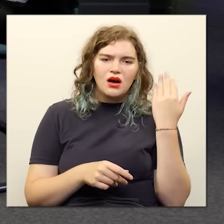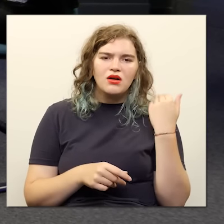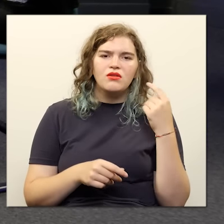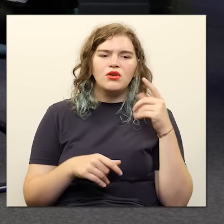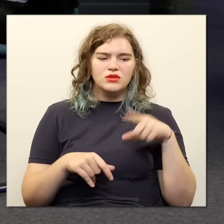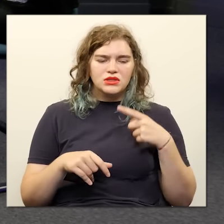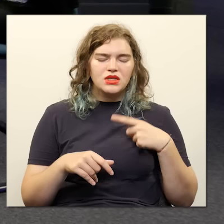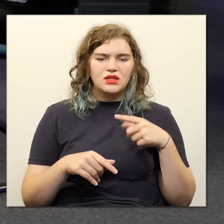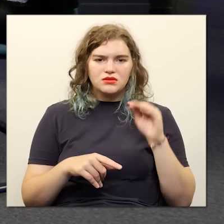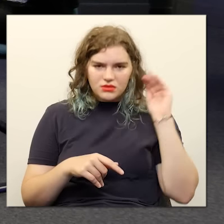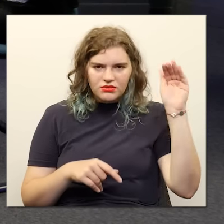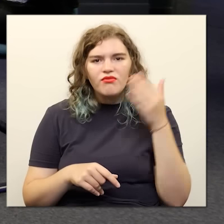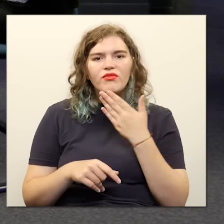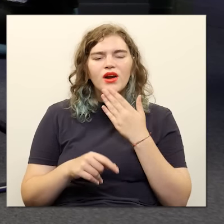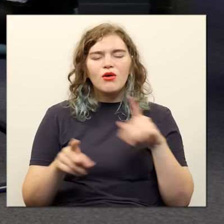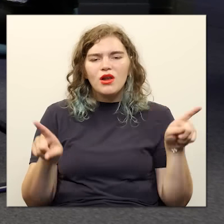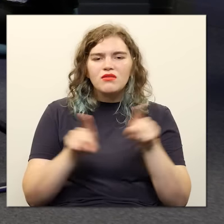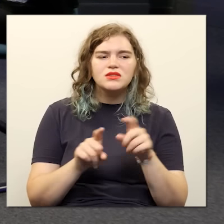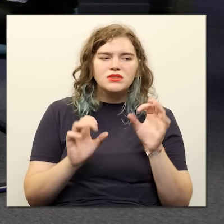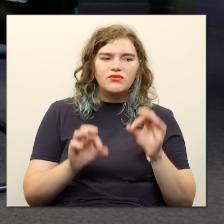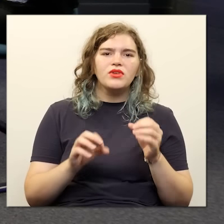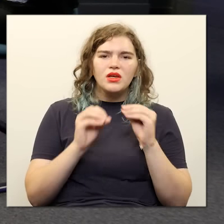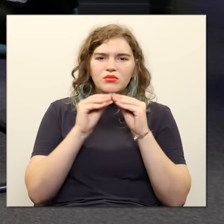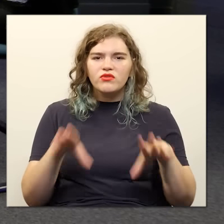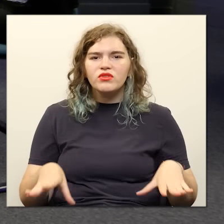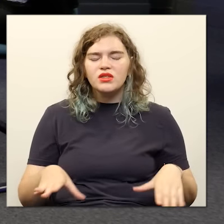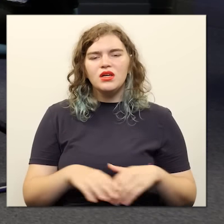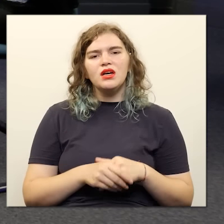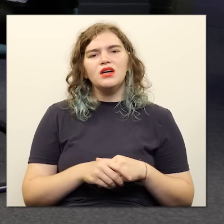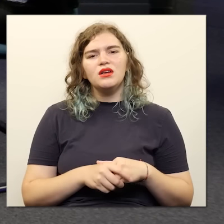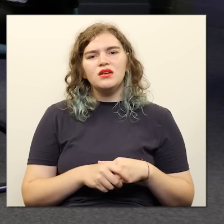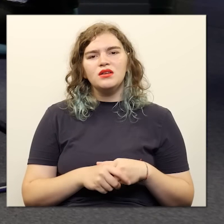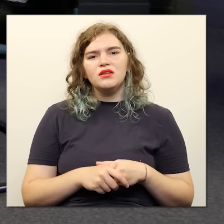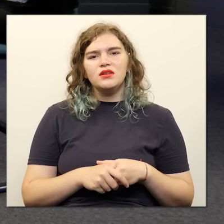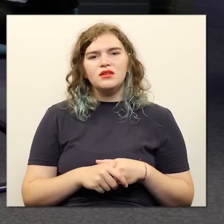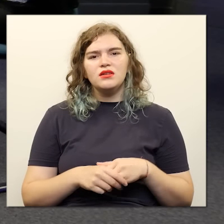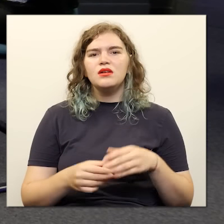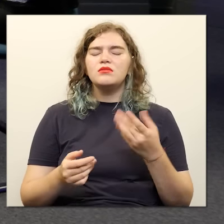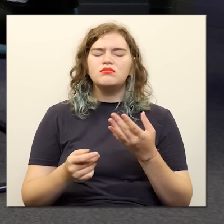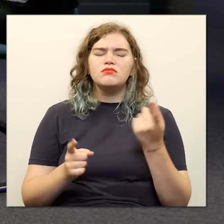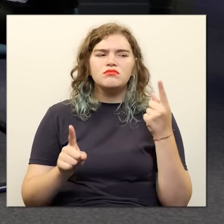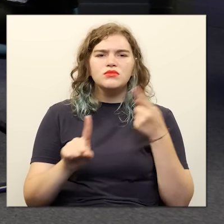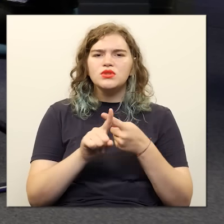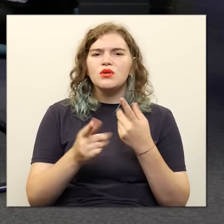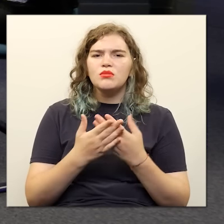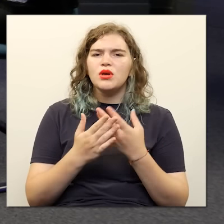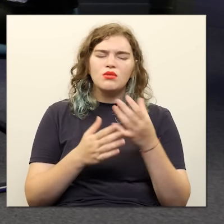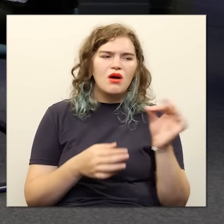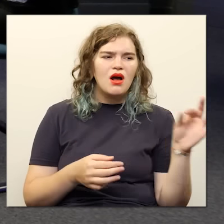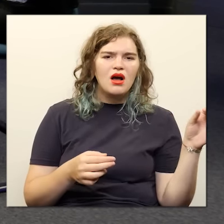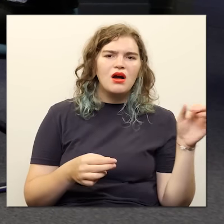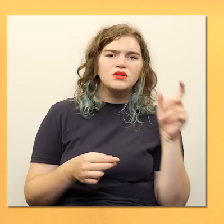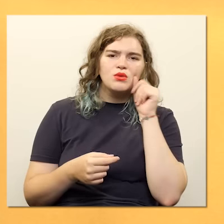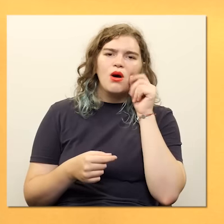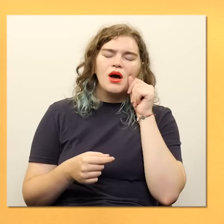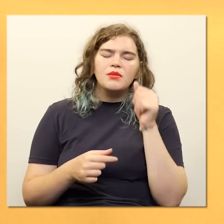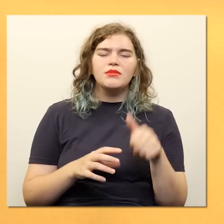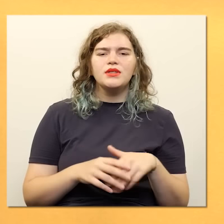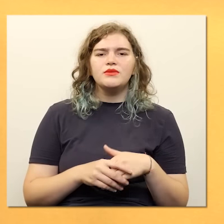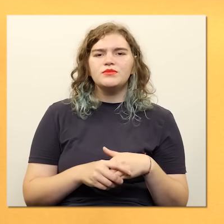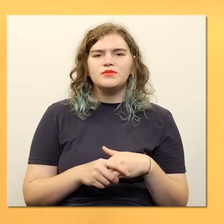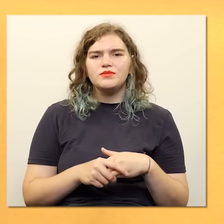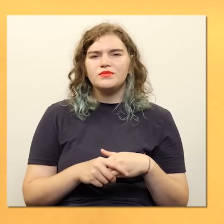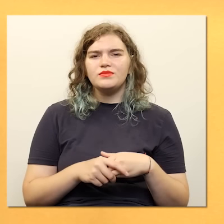și vreau să fie în continuare o binecuvântare și un indicator și pentru alții.